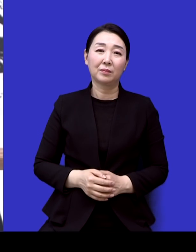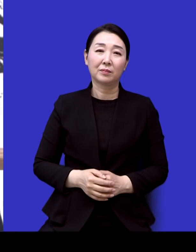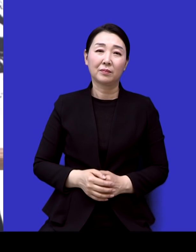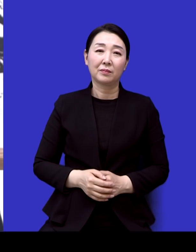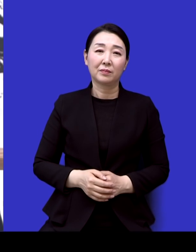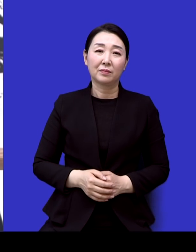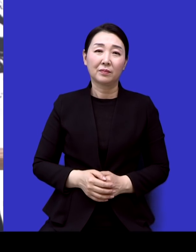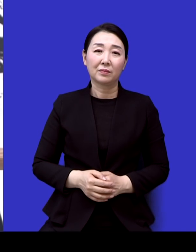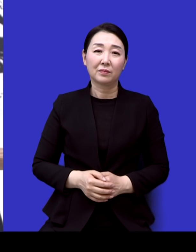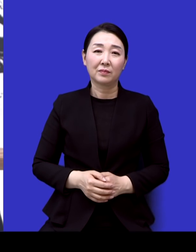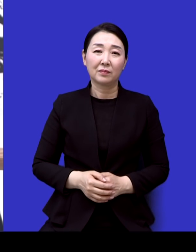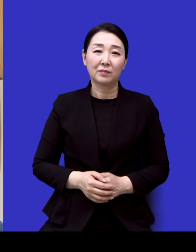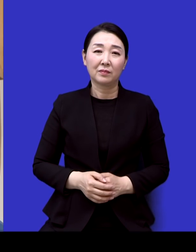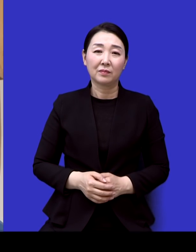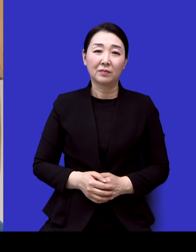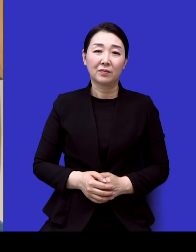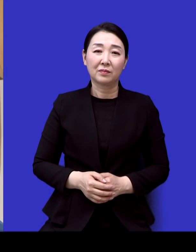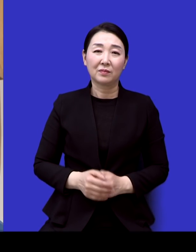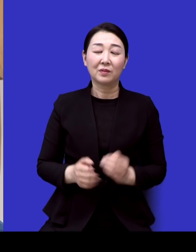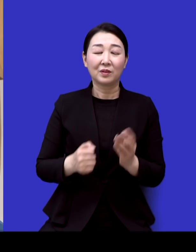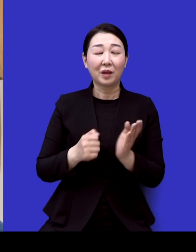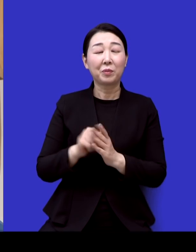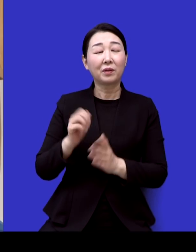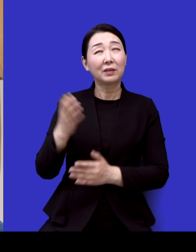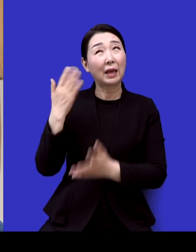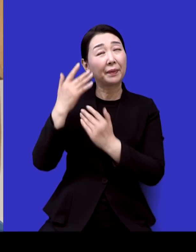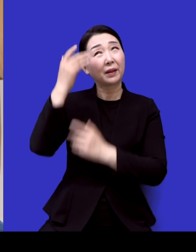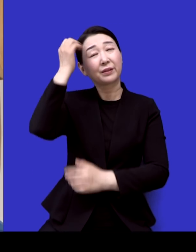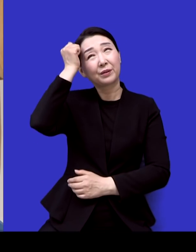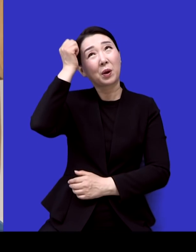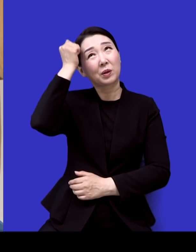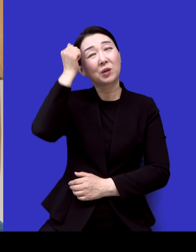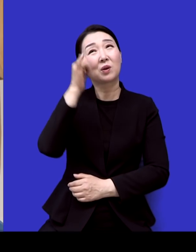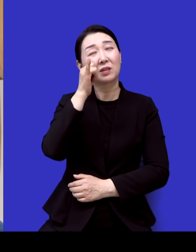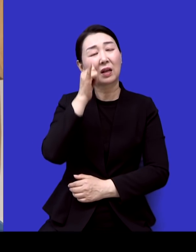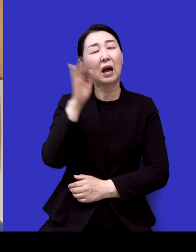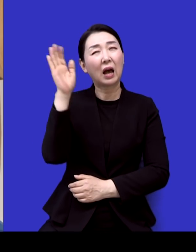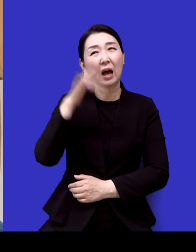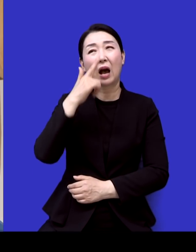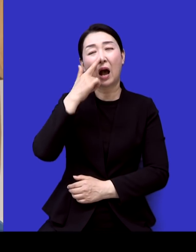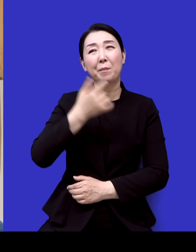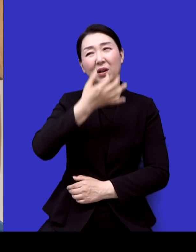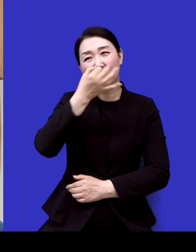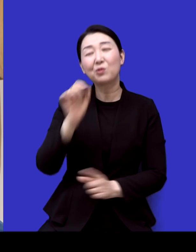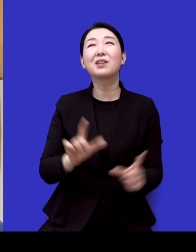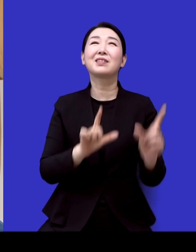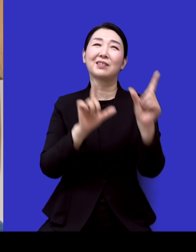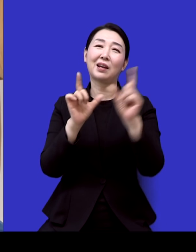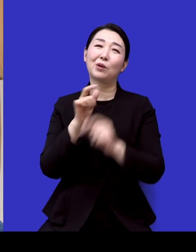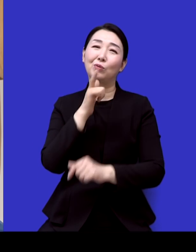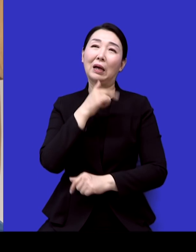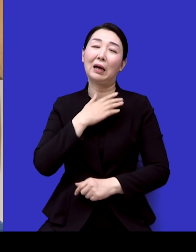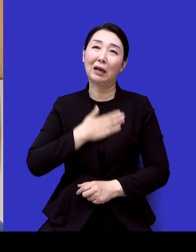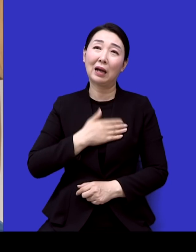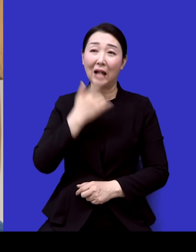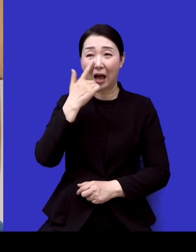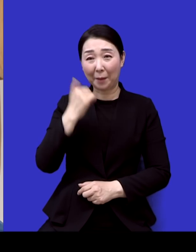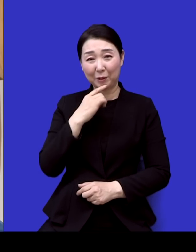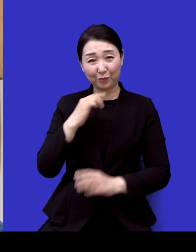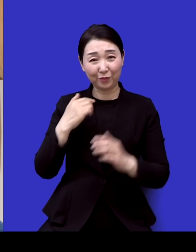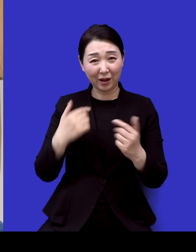이제 기억들이 이제 제가 생각하면 치열하게 사셨구나. 저 아버지만 치열하게 사신 게